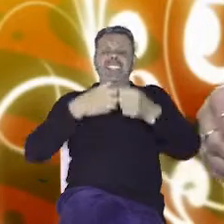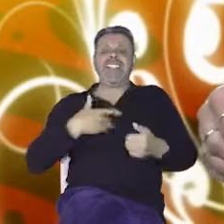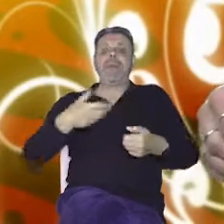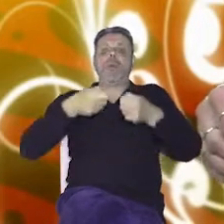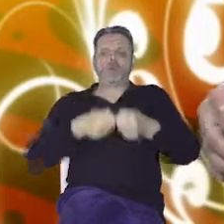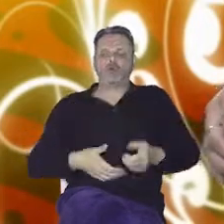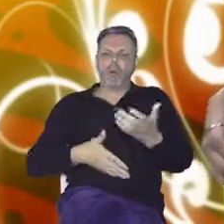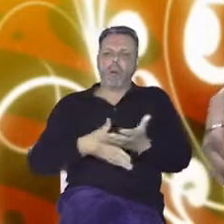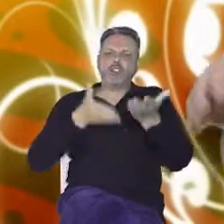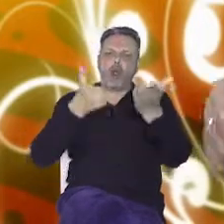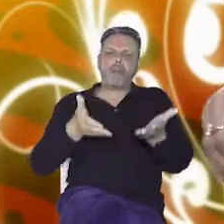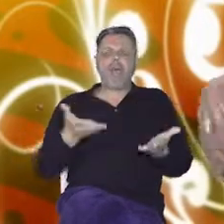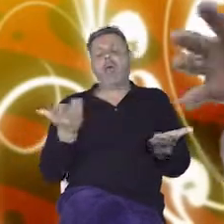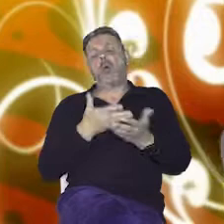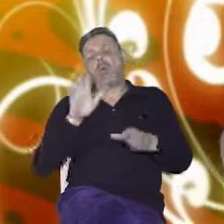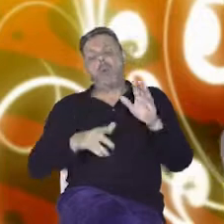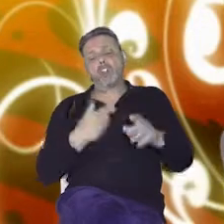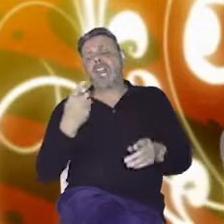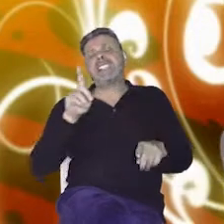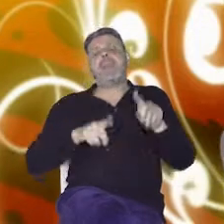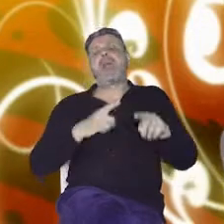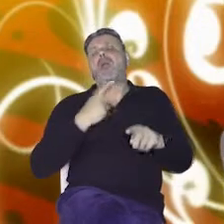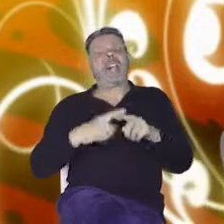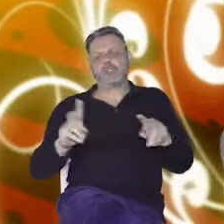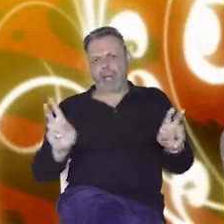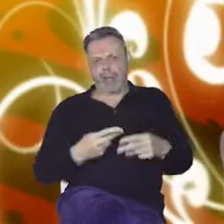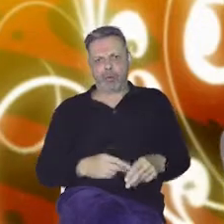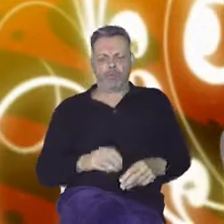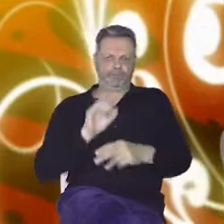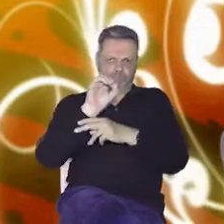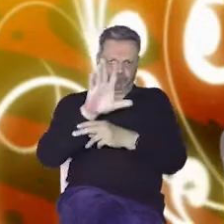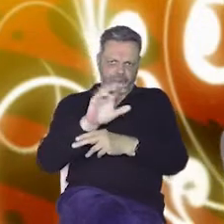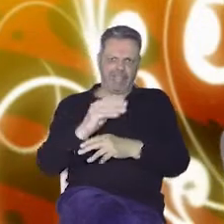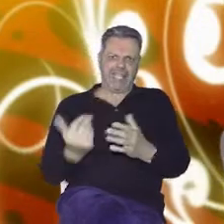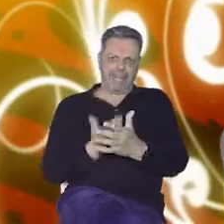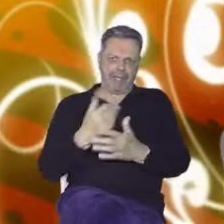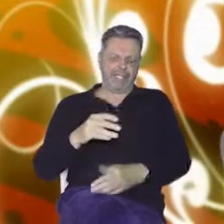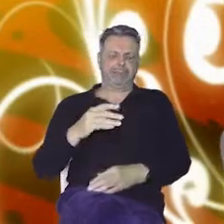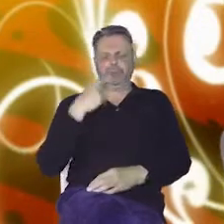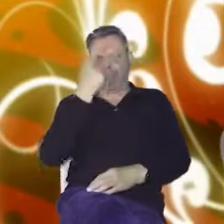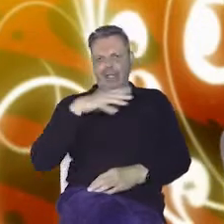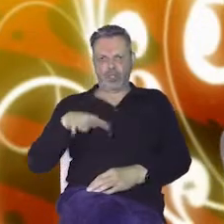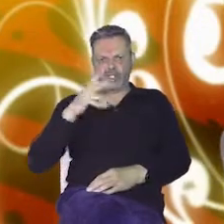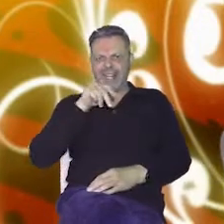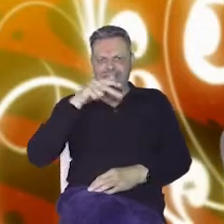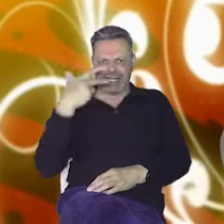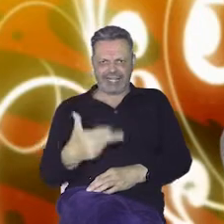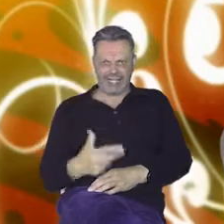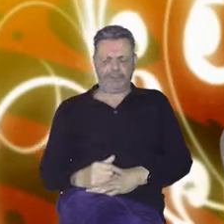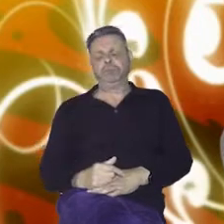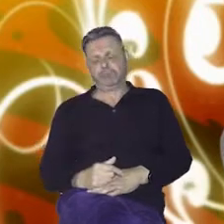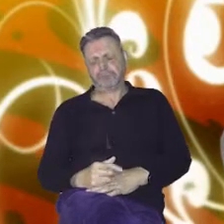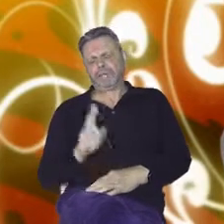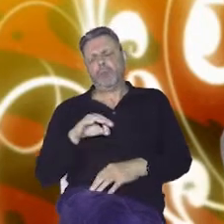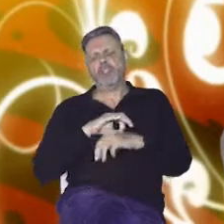onima koji možda iz nekog razloga to ne mogu. Evo, ovu emisiju gledajte u nedjelju u 14.30 u reprizi, a inače ćete je pratiti